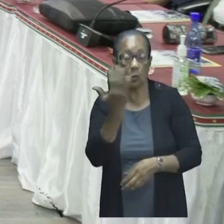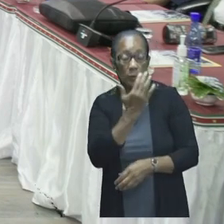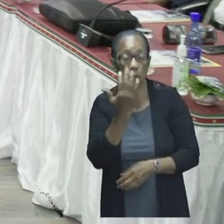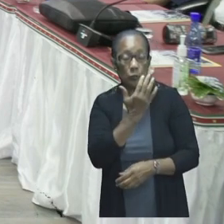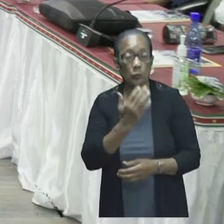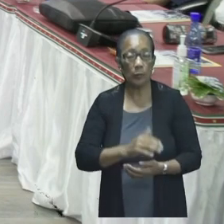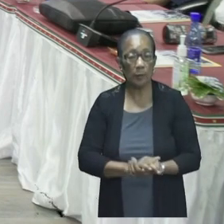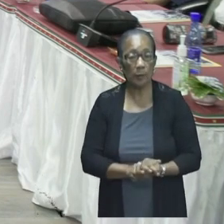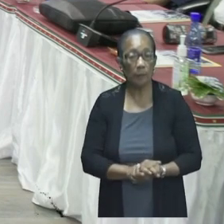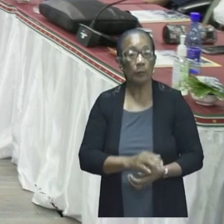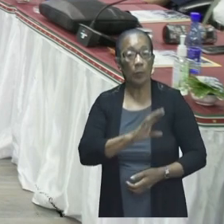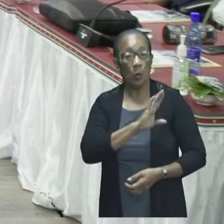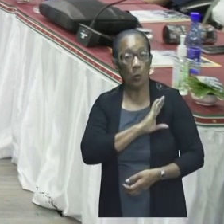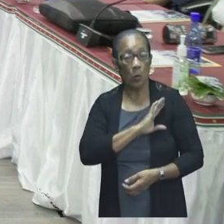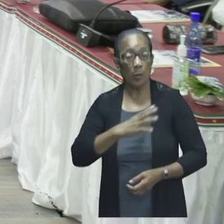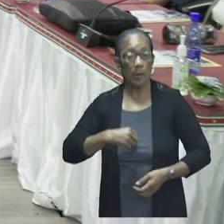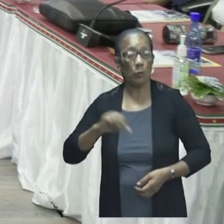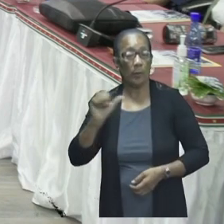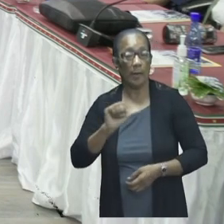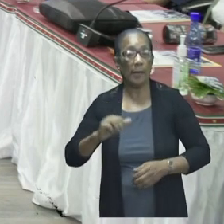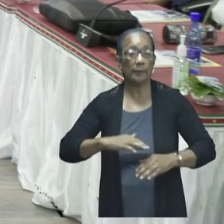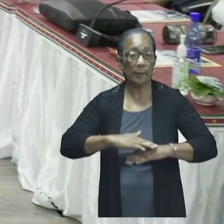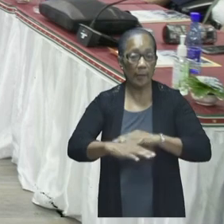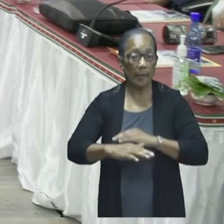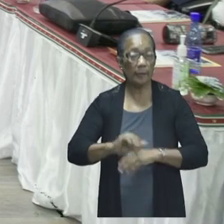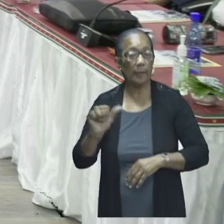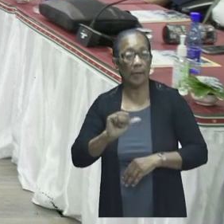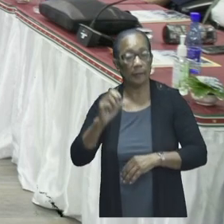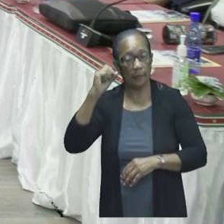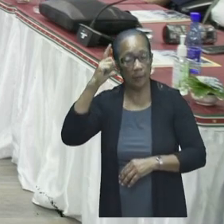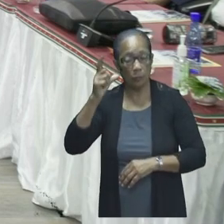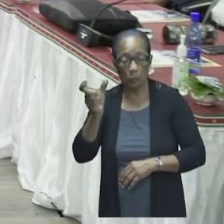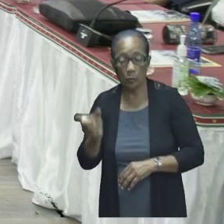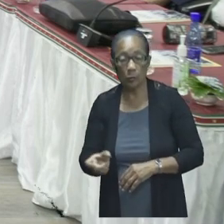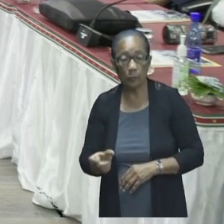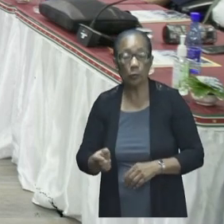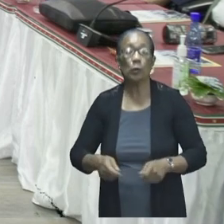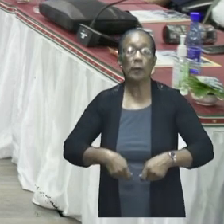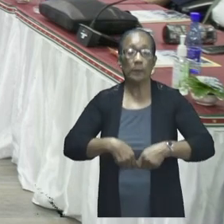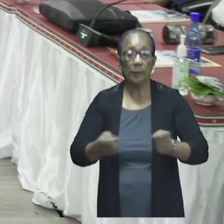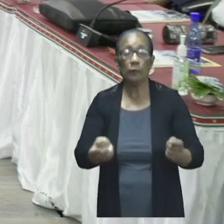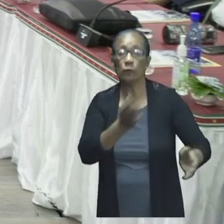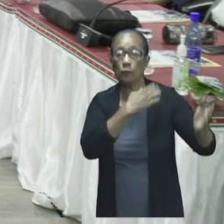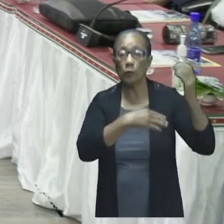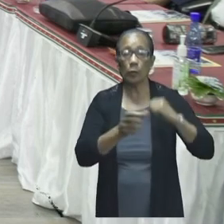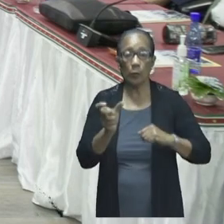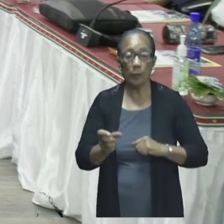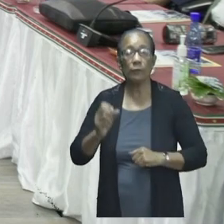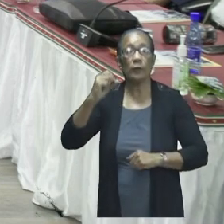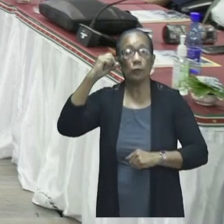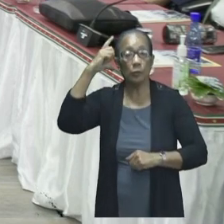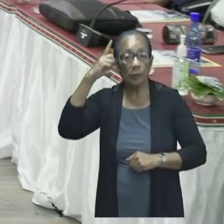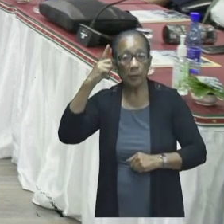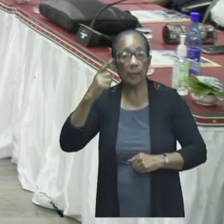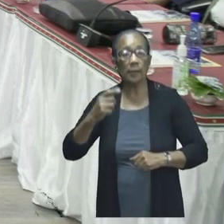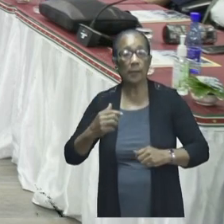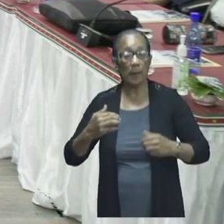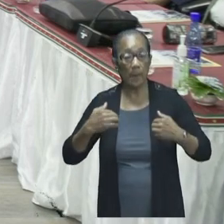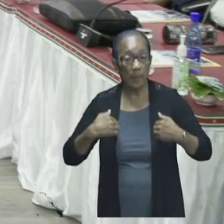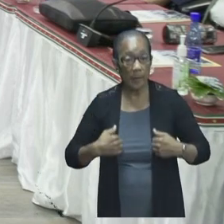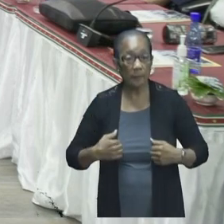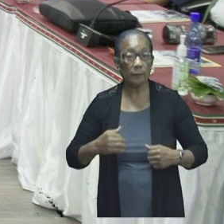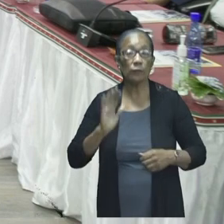inmiddels heb ook andere landen gaat in wezen heb ook andere deskundigen hadden we een presentatie vorige week gaat van deskundigen van het buitenland